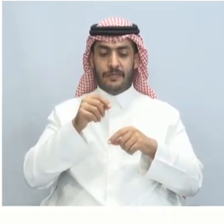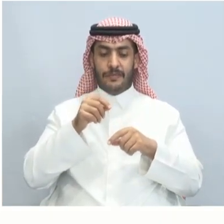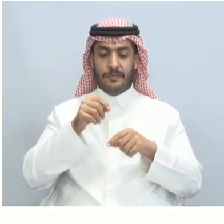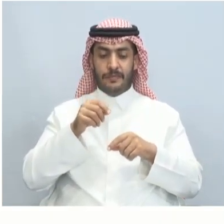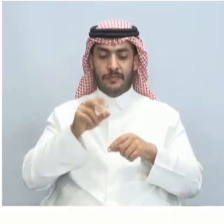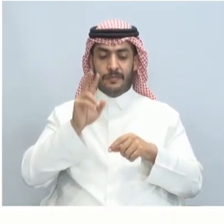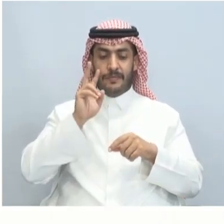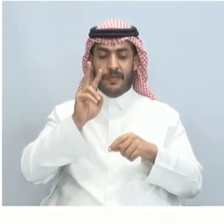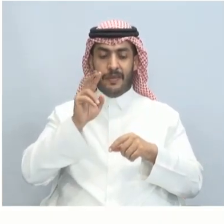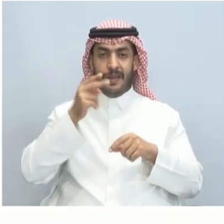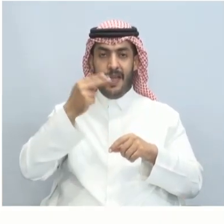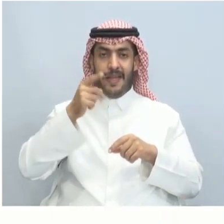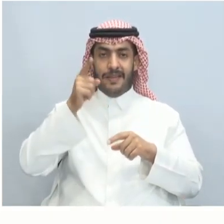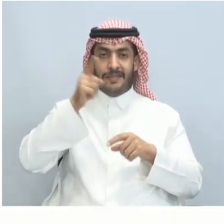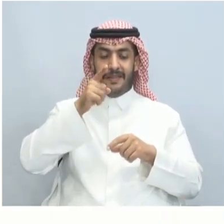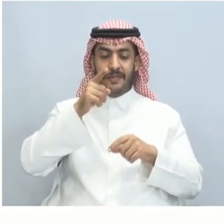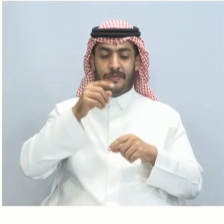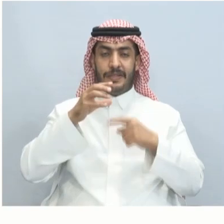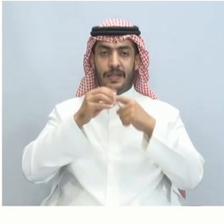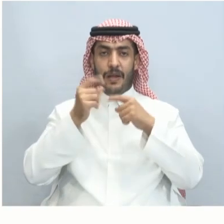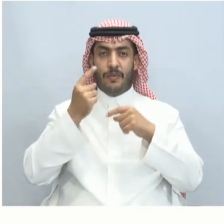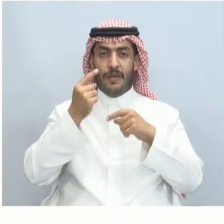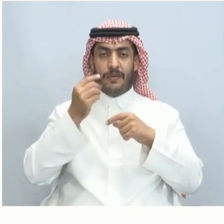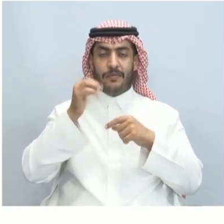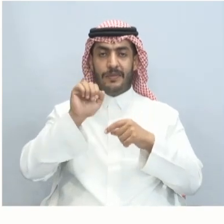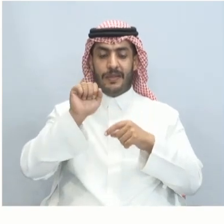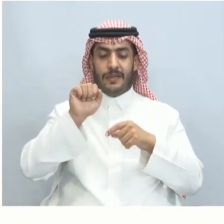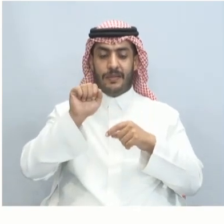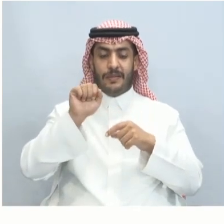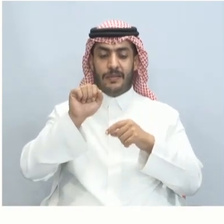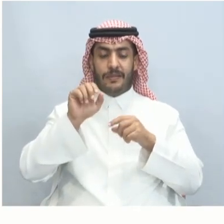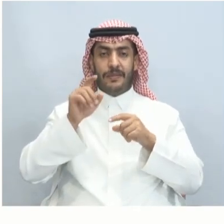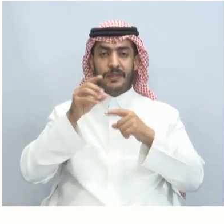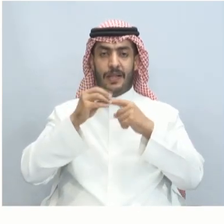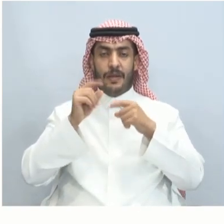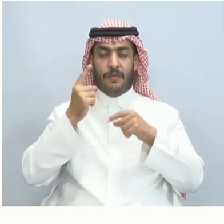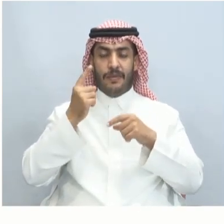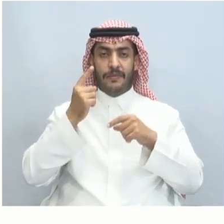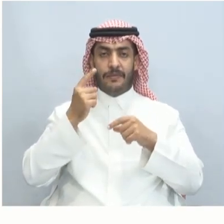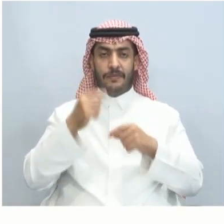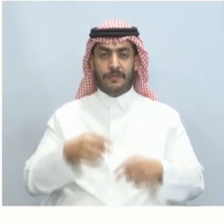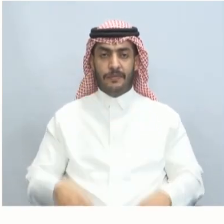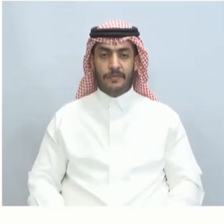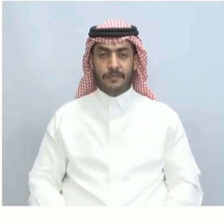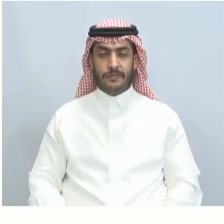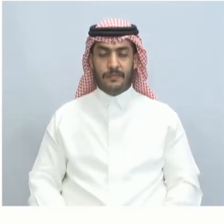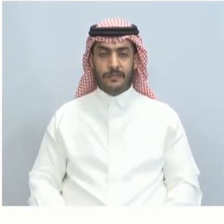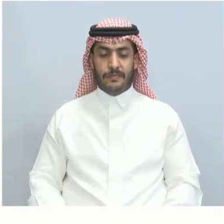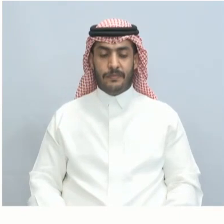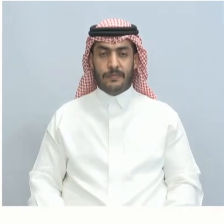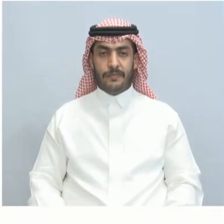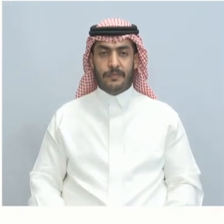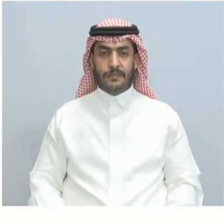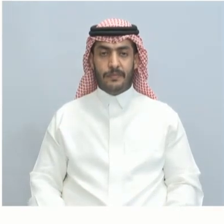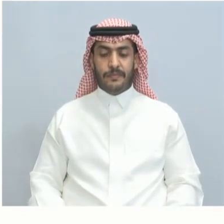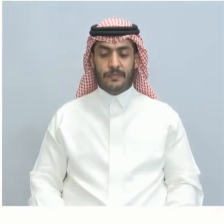ع شرطه هي على س سالب واح وعلى صد ايضا سالب واح ع شرطه هي سالب واح